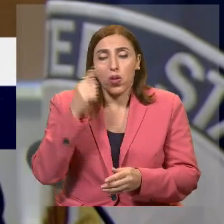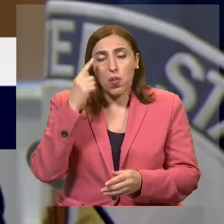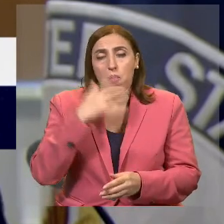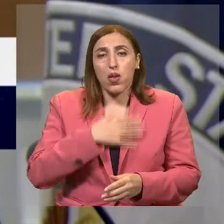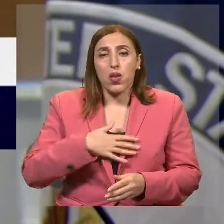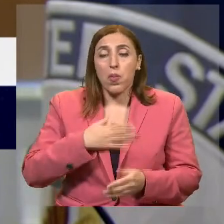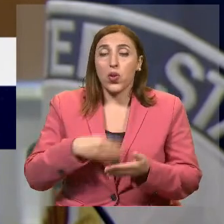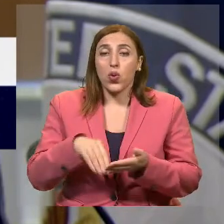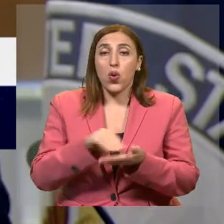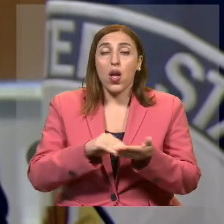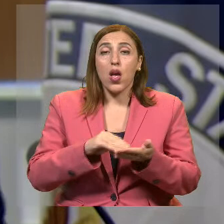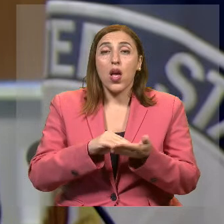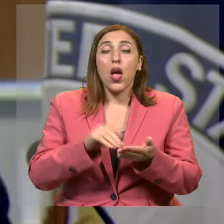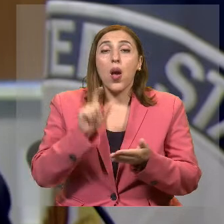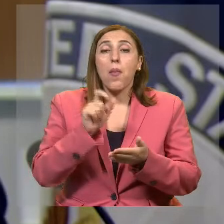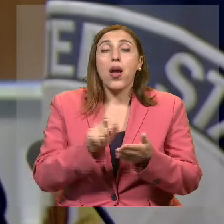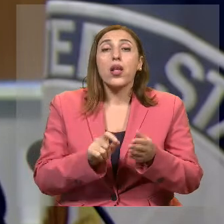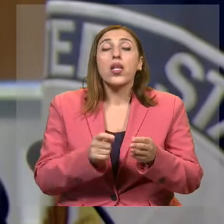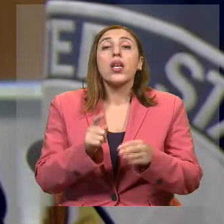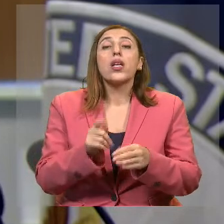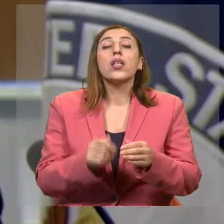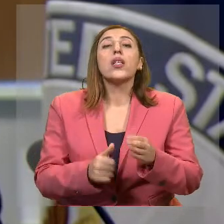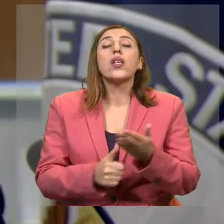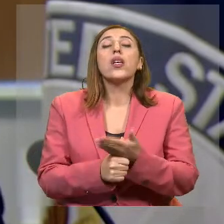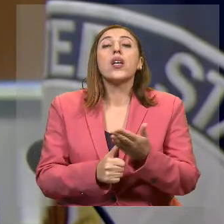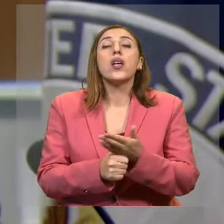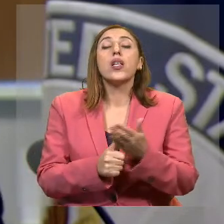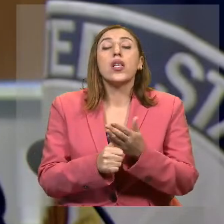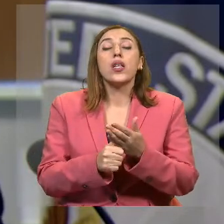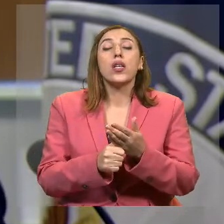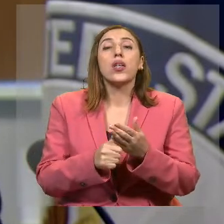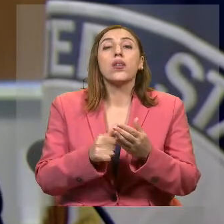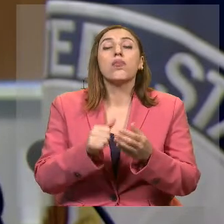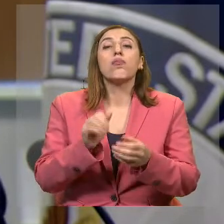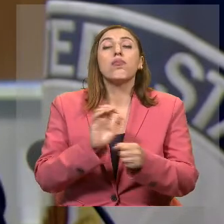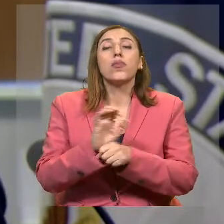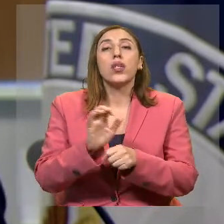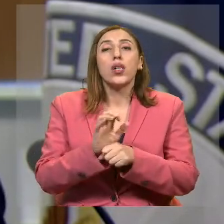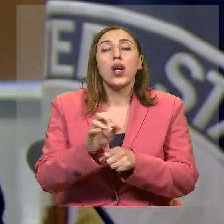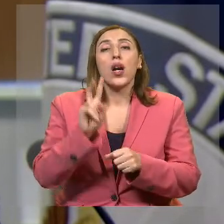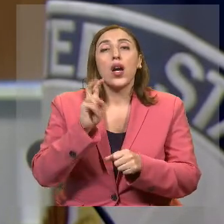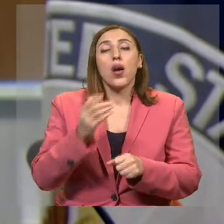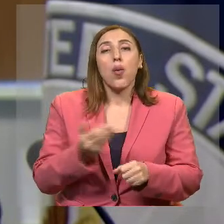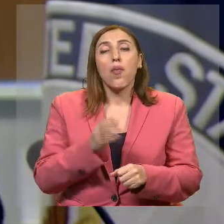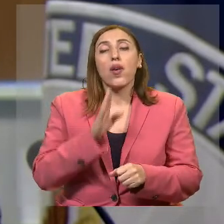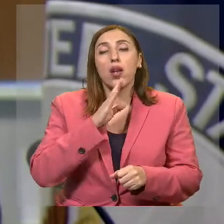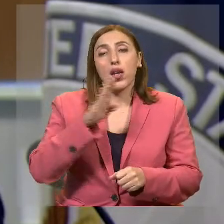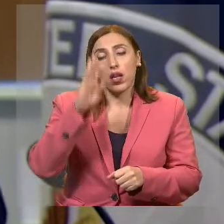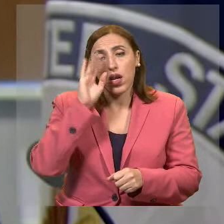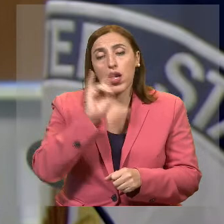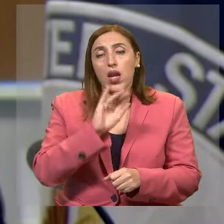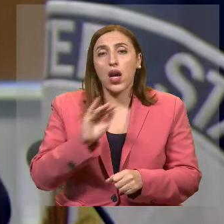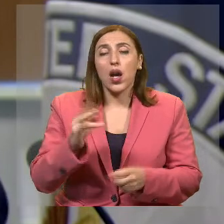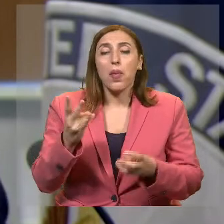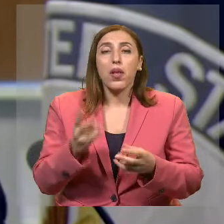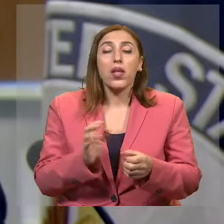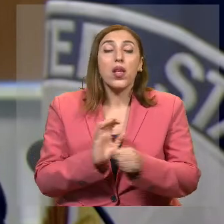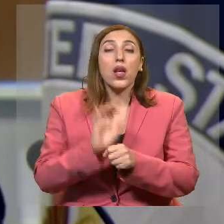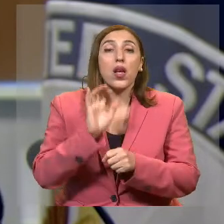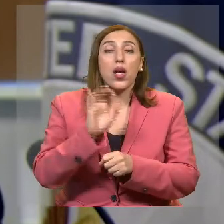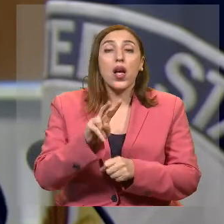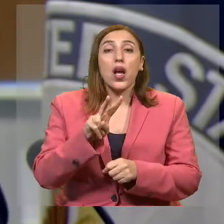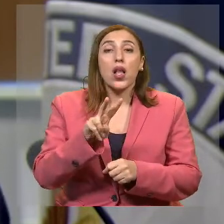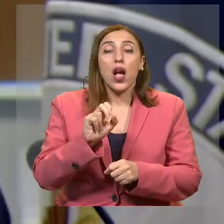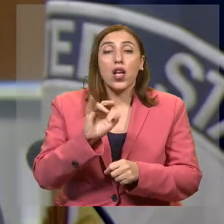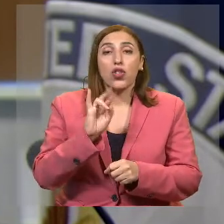ծայրահեղորեն անհրաժեշտ մարդասիրական բեռները Լեռնային Ղարաբաղում բնակվող տղամարդկանց, կանանց ու երեխաներին հասցնելու նպատակով Լաչինի և